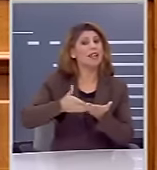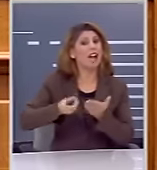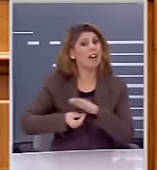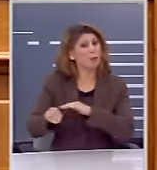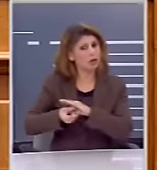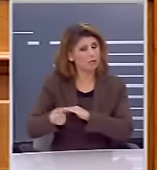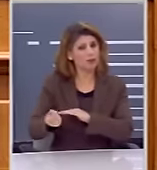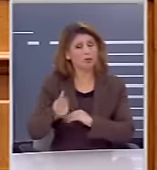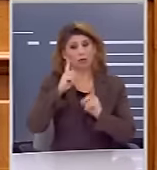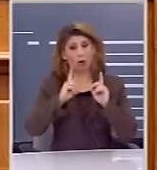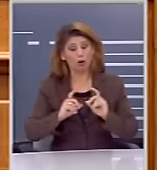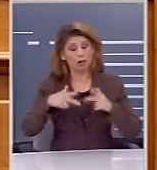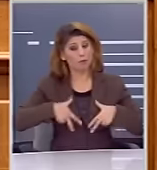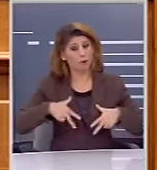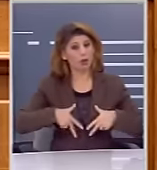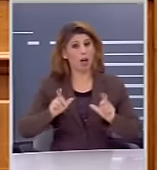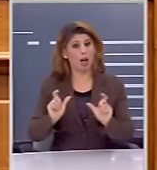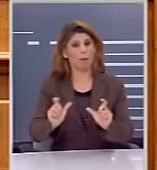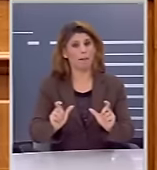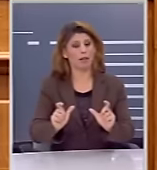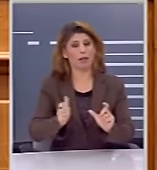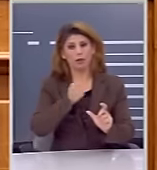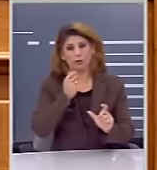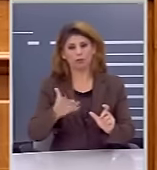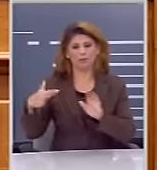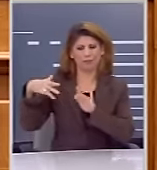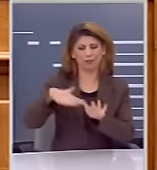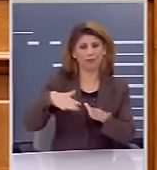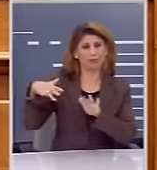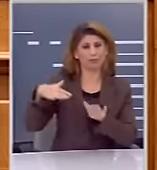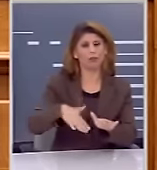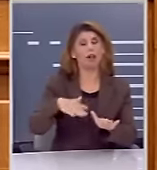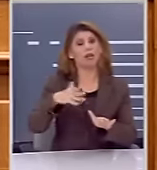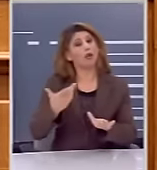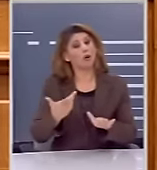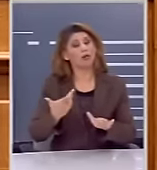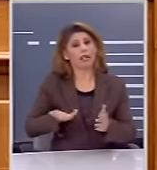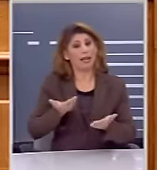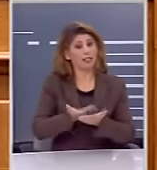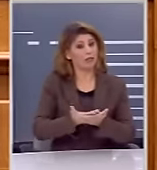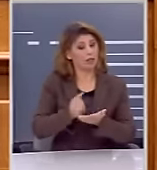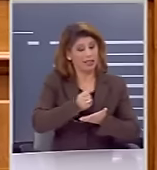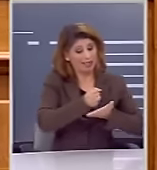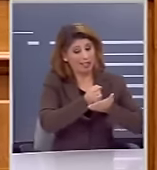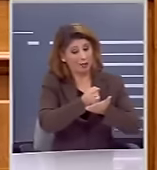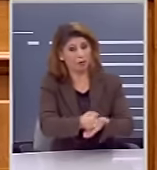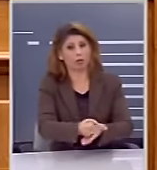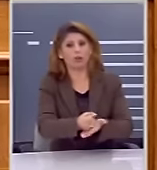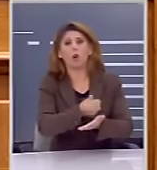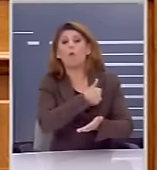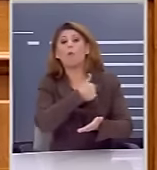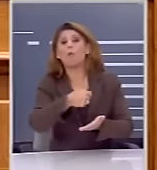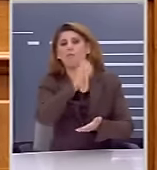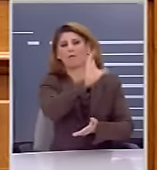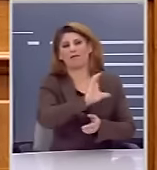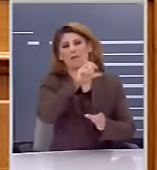Άμυνας επιβάρυνε τον κρατικό προϋπολογισμό με τις δαπάνες των προσφυγικών ροών, με δεδομένο ότι ετήθηκε και έλαβε χρηματοδότηση μόνο από την